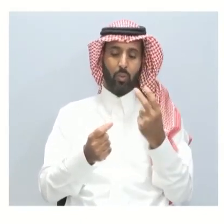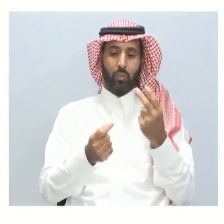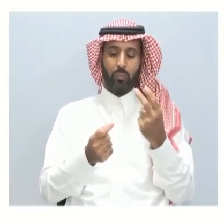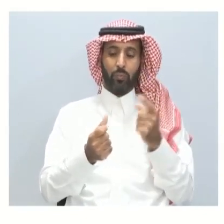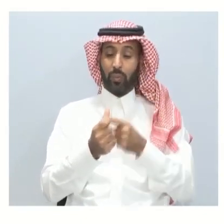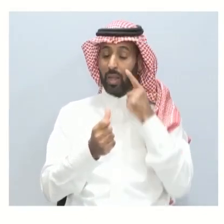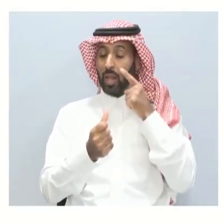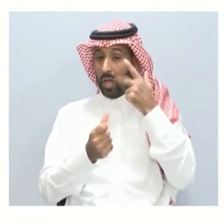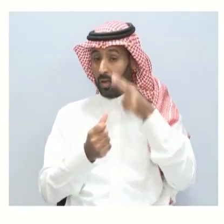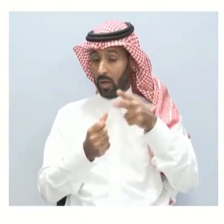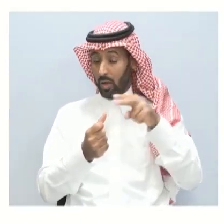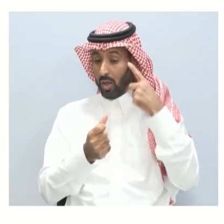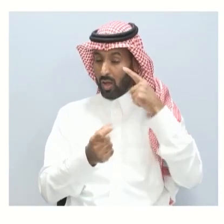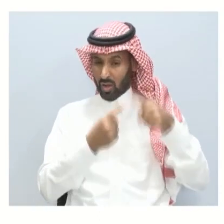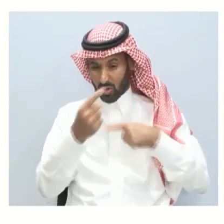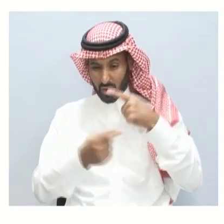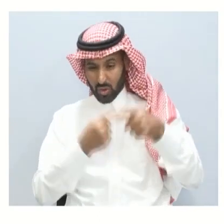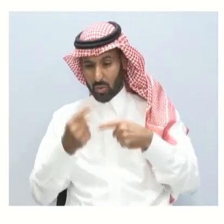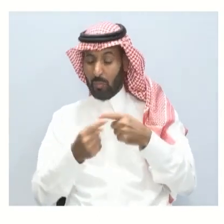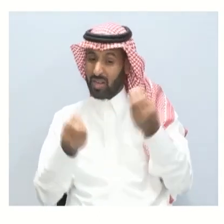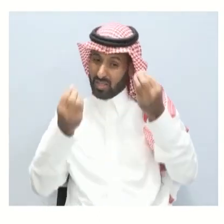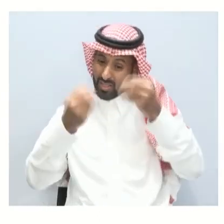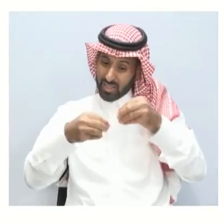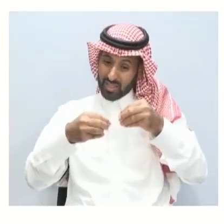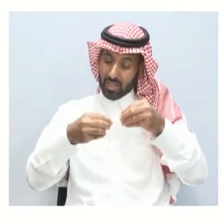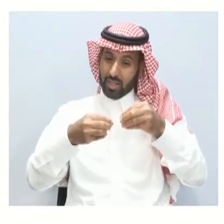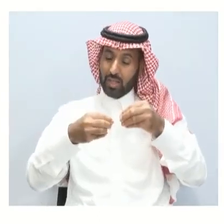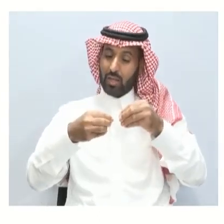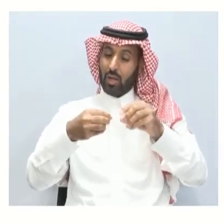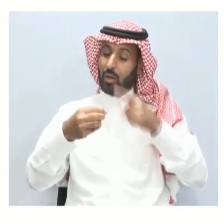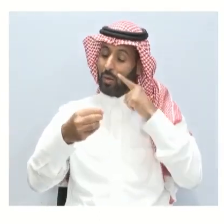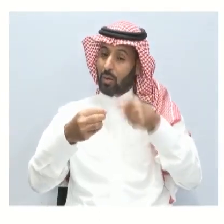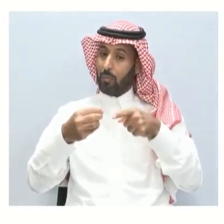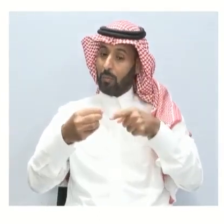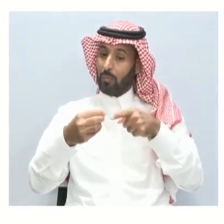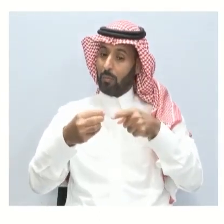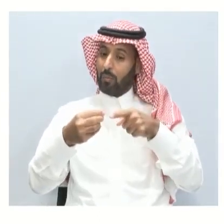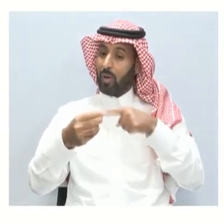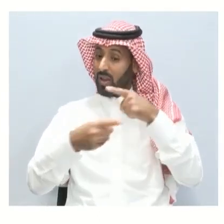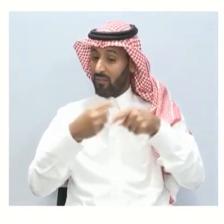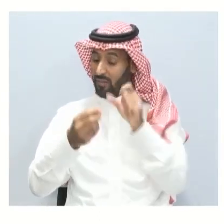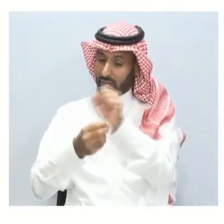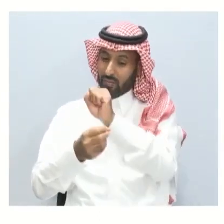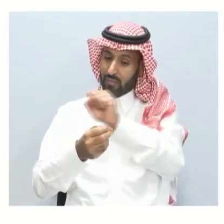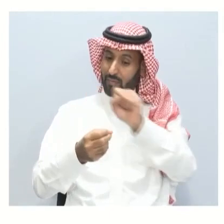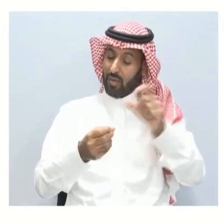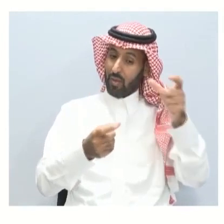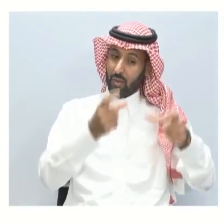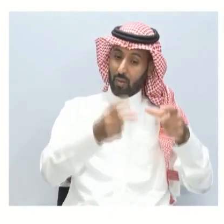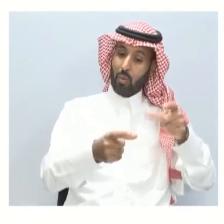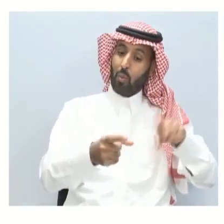اذا لاحظ رقم الدوره كل مره يزيد ولكن الفئه والمجموعه